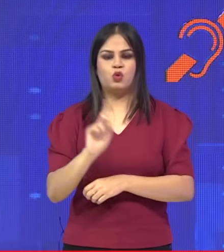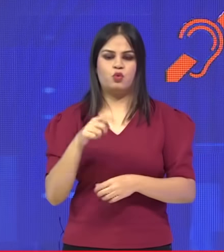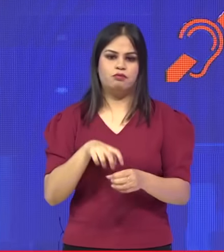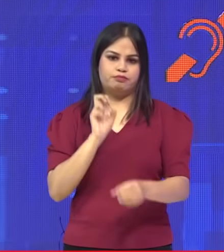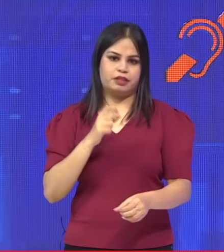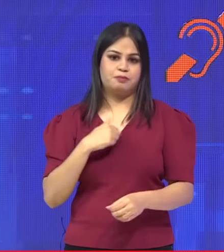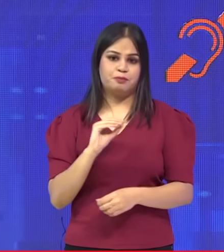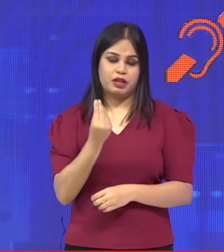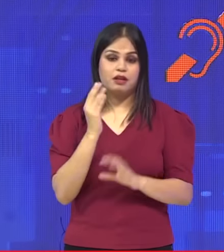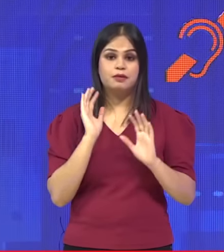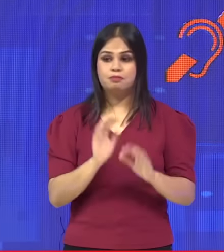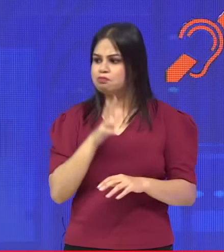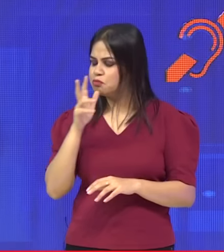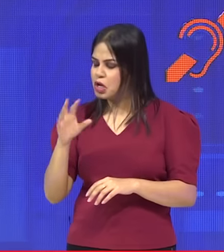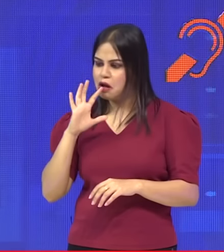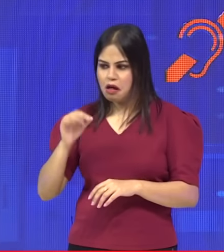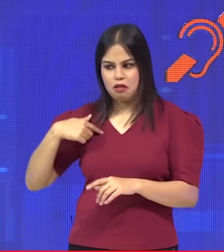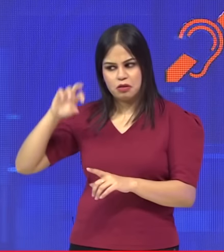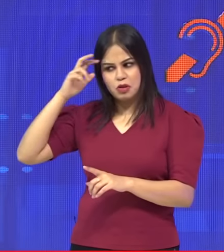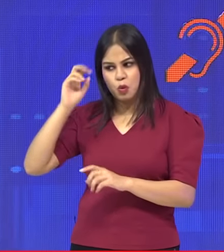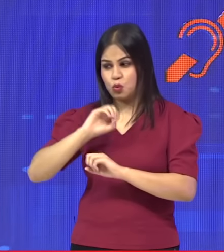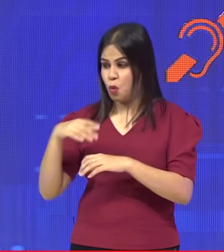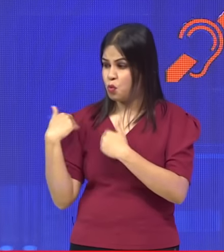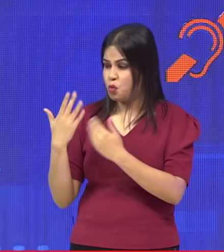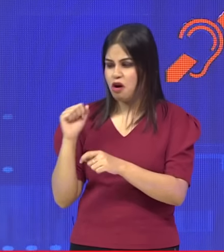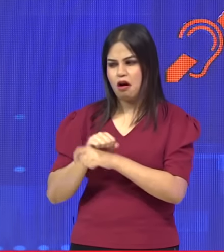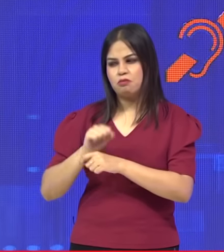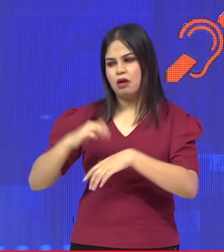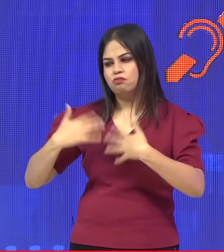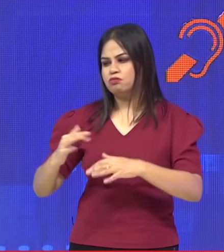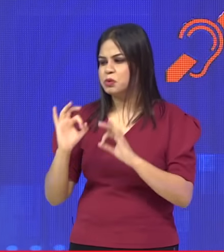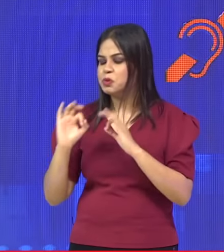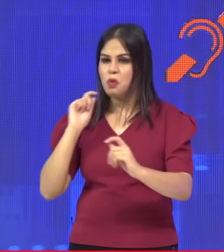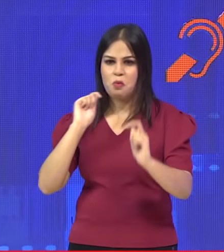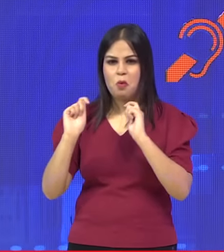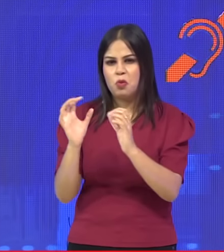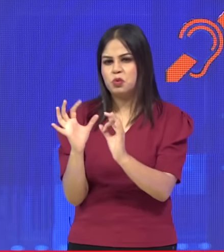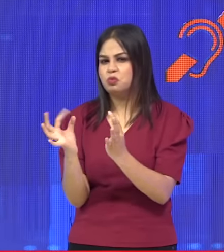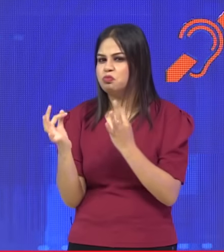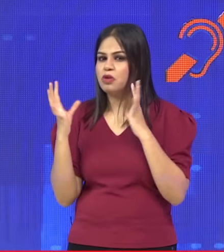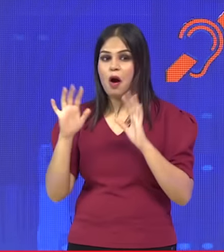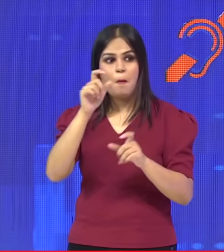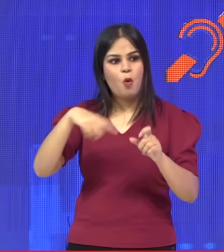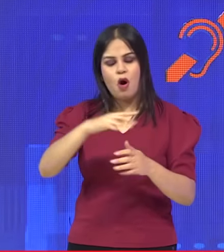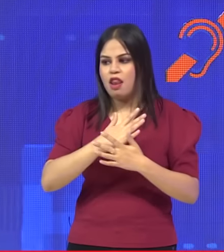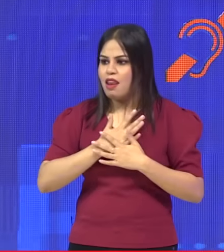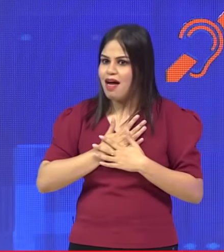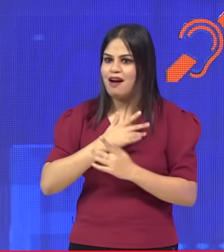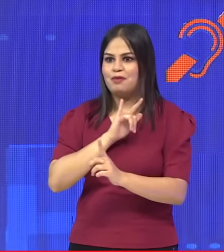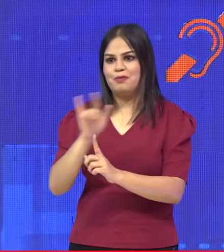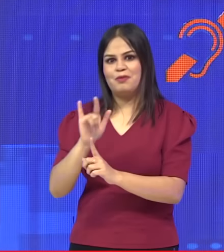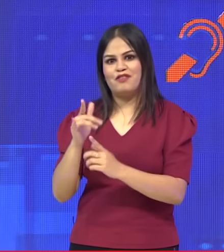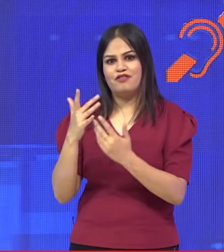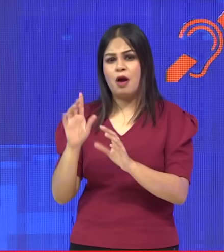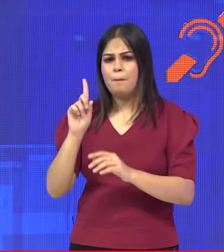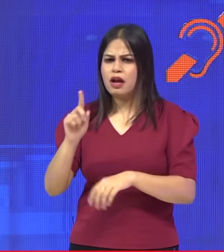सलमान इसमें कोई शक नहीं की आपने बहुत कम किया है बहुत अच्छे रोल किया हैं लोगों ने प्यार किया है लेकिन जब बात आई